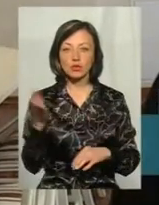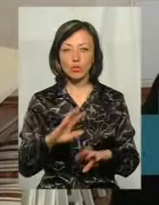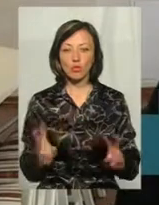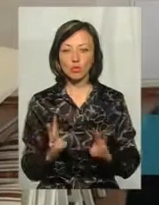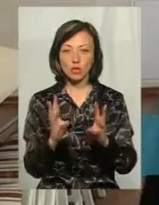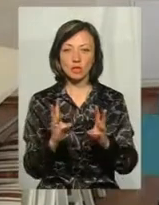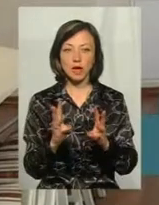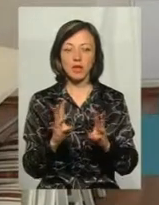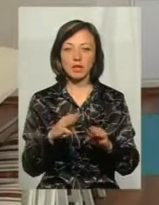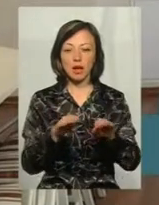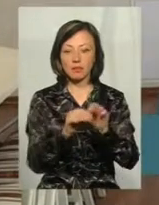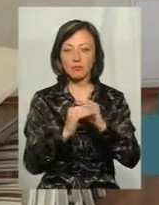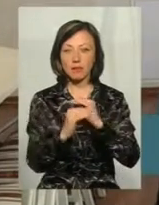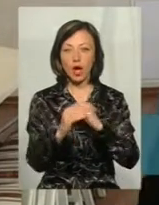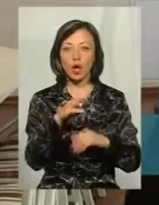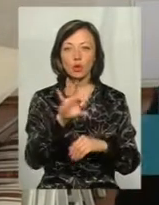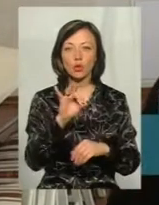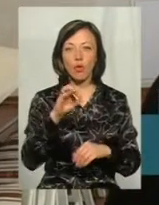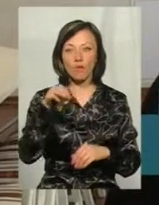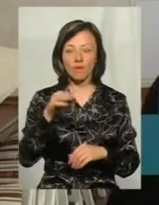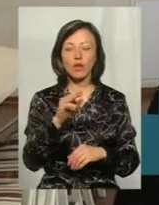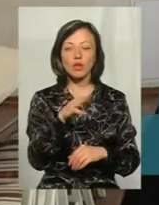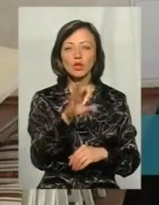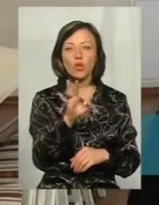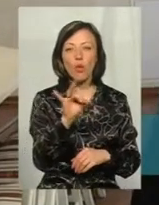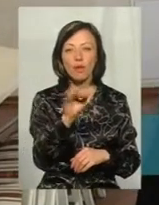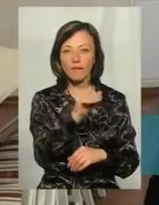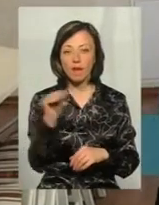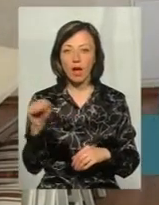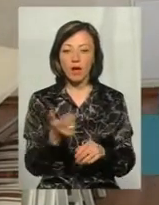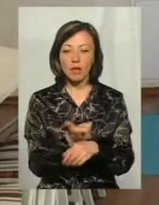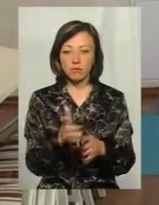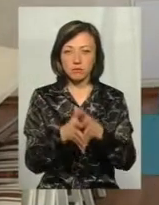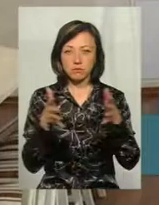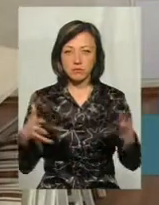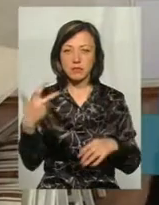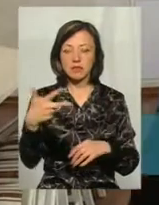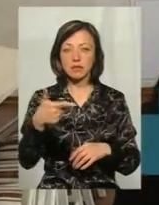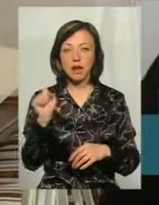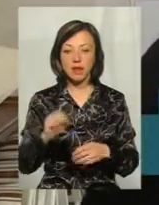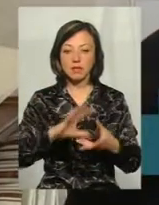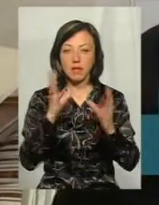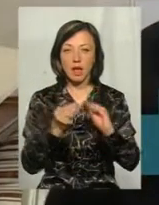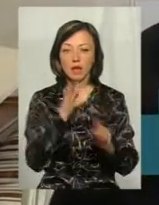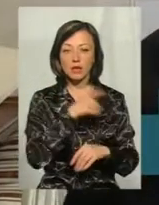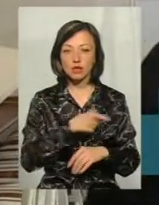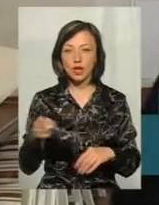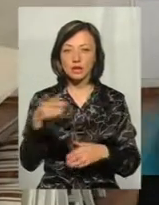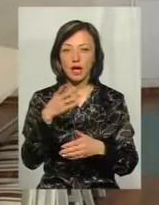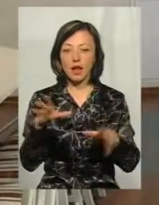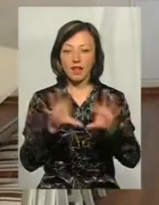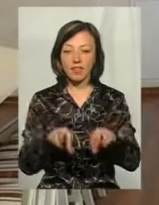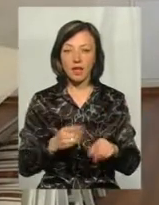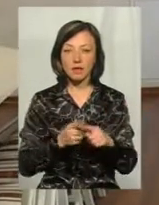на торфовищах. Загальна площа пожеж була більше 30 гектар, і загальний час ліквідації таких